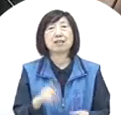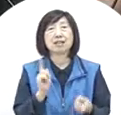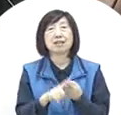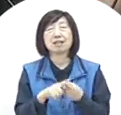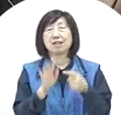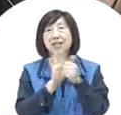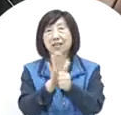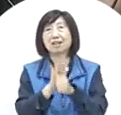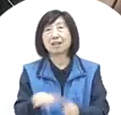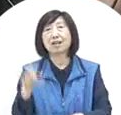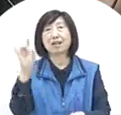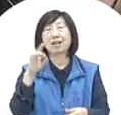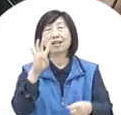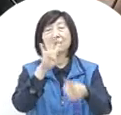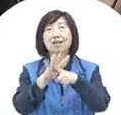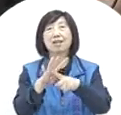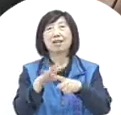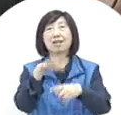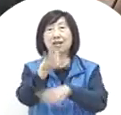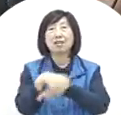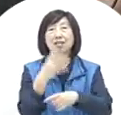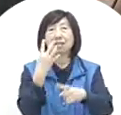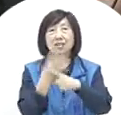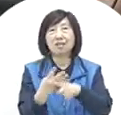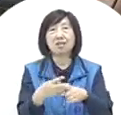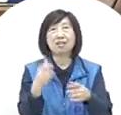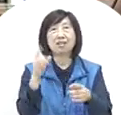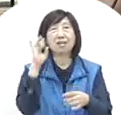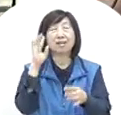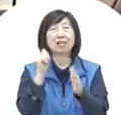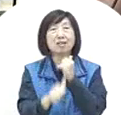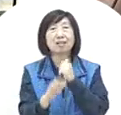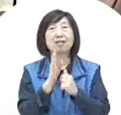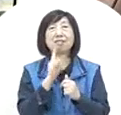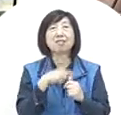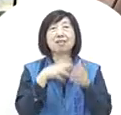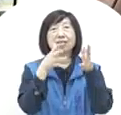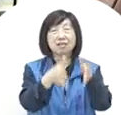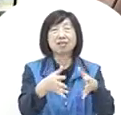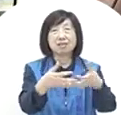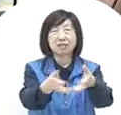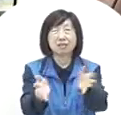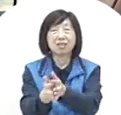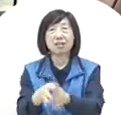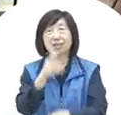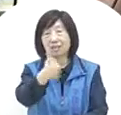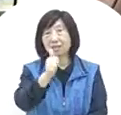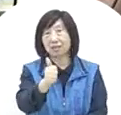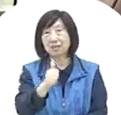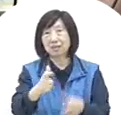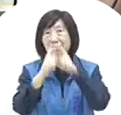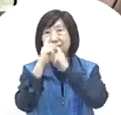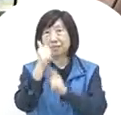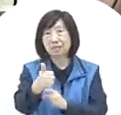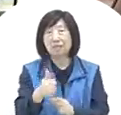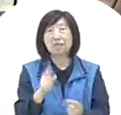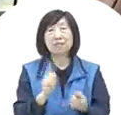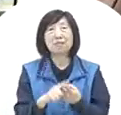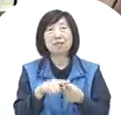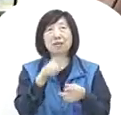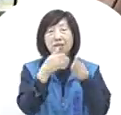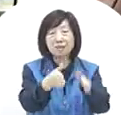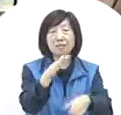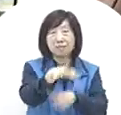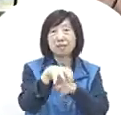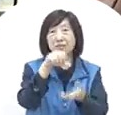农业创生，但是我们的重点呢是成行为产业的聚落或产业链， 非常好， 就是在我们这个农业创生的部分。 农